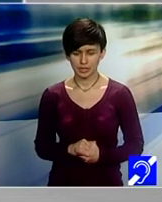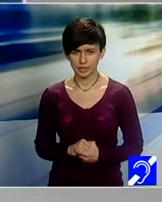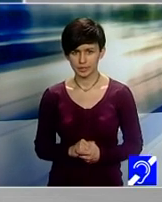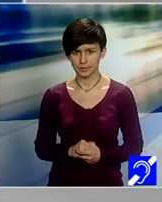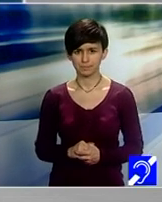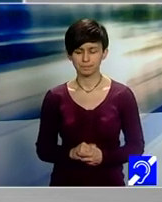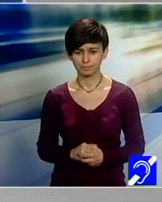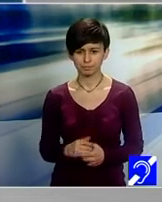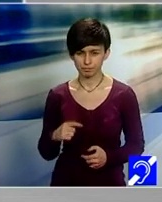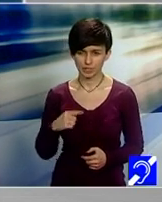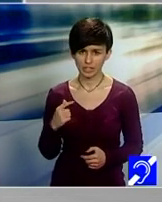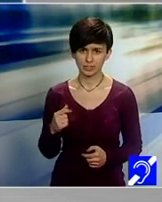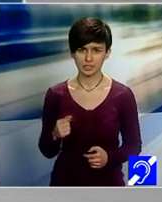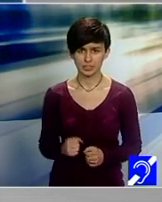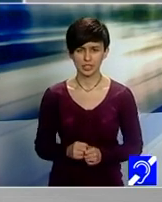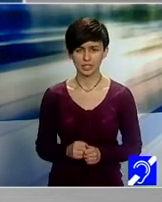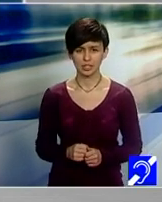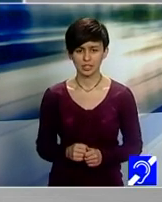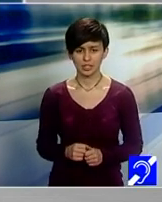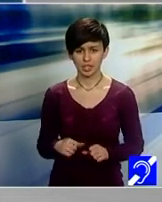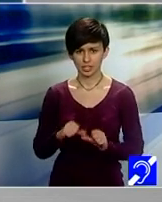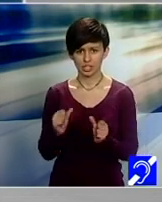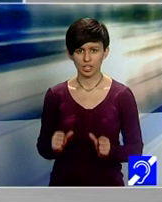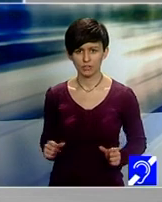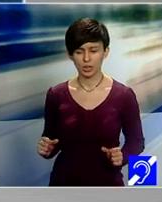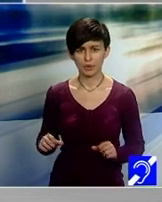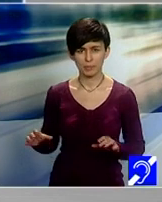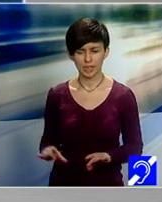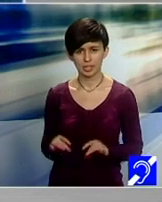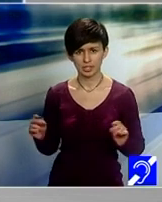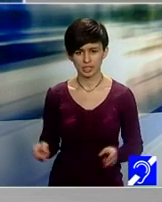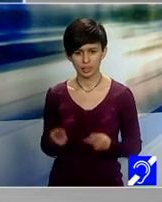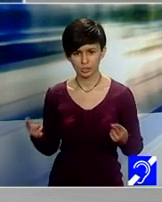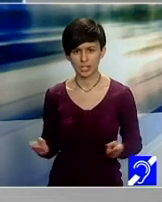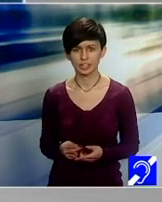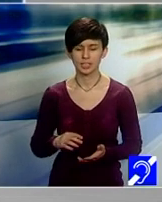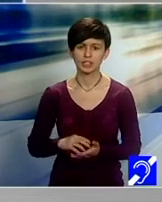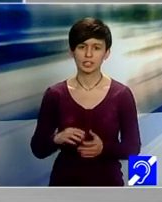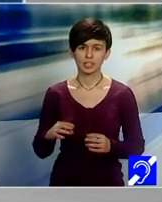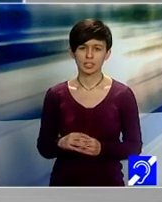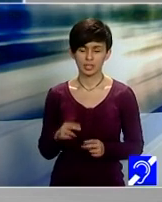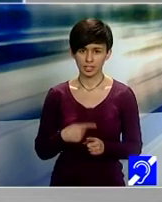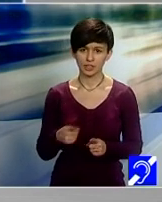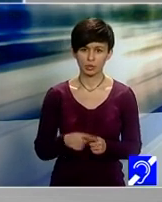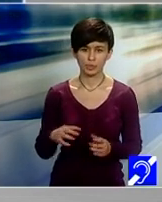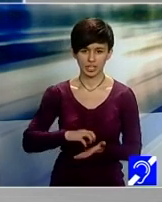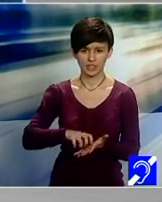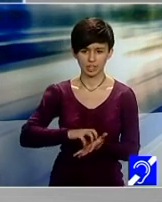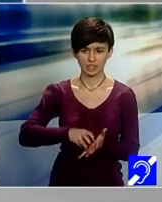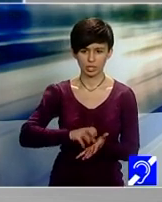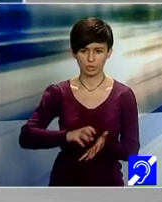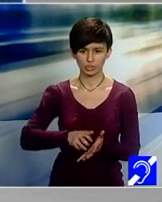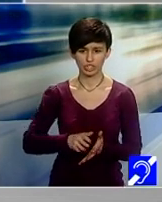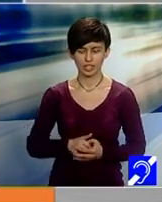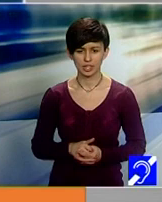sunt căutate pentru grădina. Pe cele mai căutate sunt legumele, roșiile sunt superstarul colecției întotdeauna. Deci